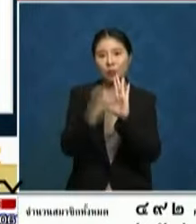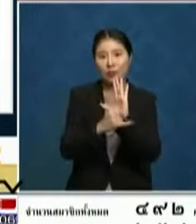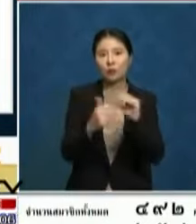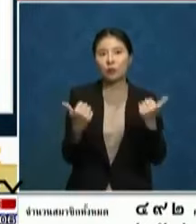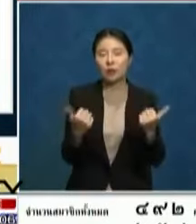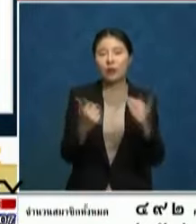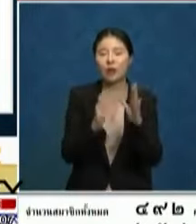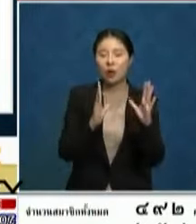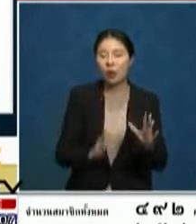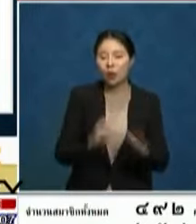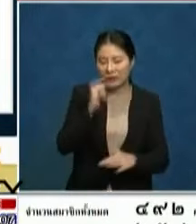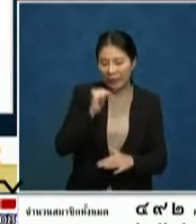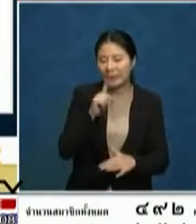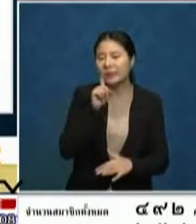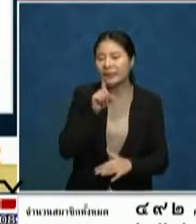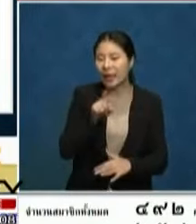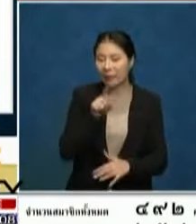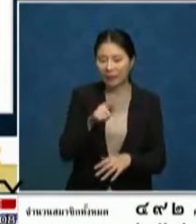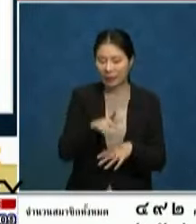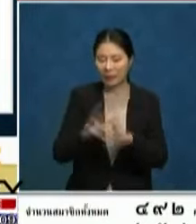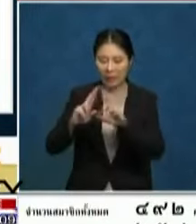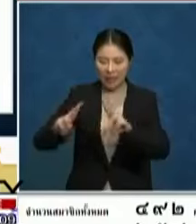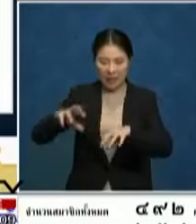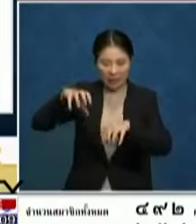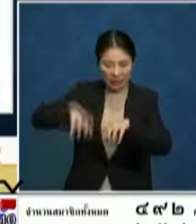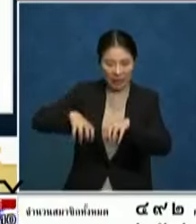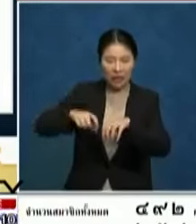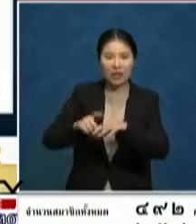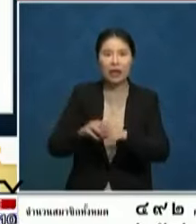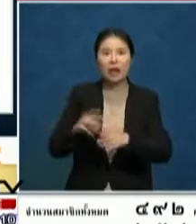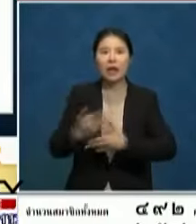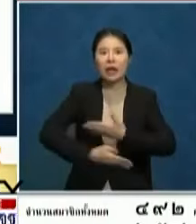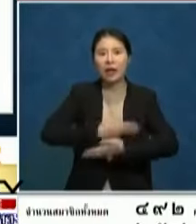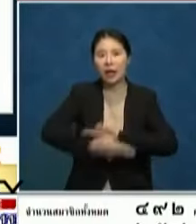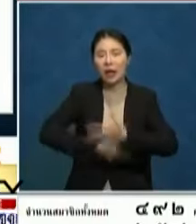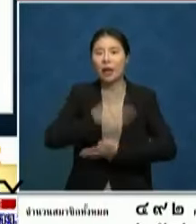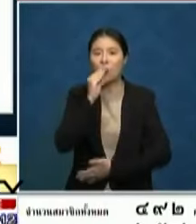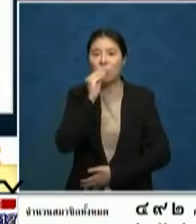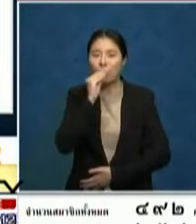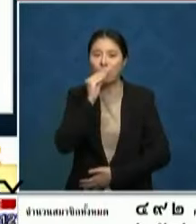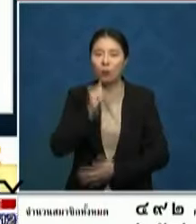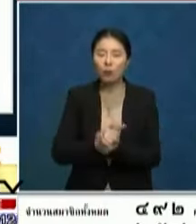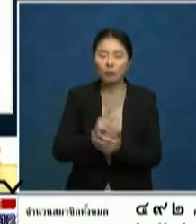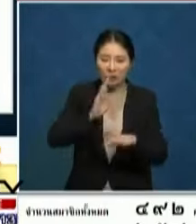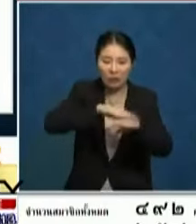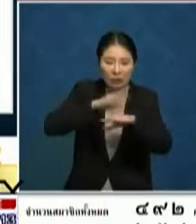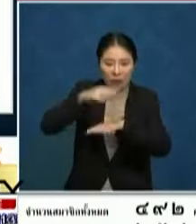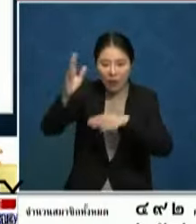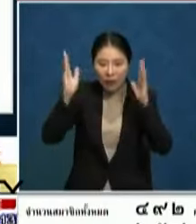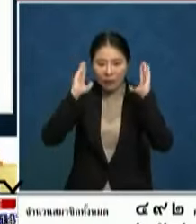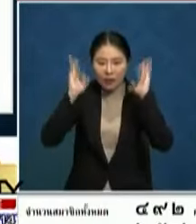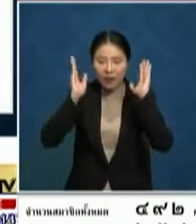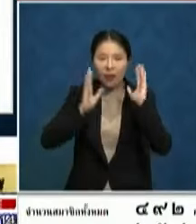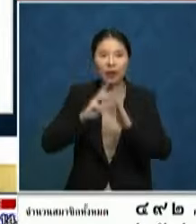เดี๋ยวพี่ไปในสภานะฮะข้อมูลหลวมมากข้อมูลน้อยไอ้คำบอกว่าเขาบอกมาเขาเล่ามา